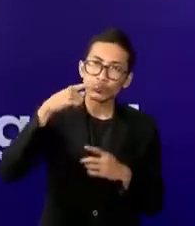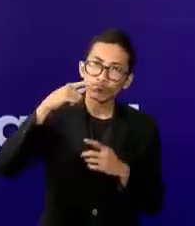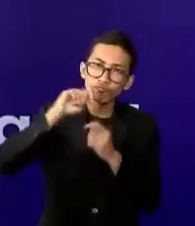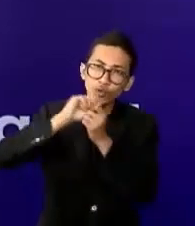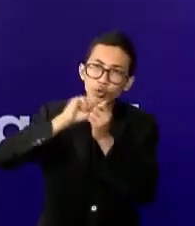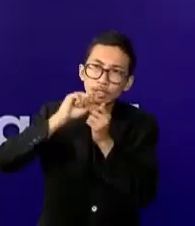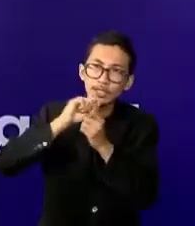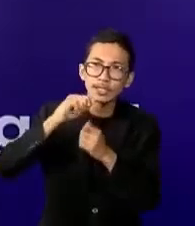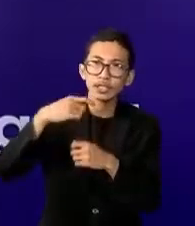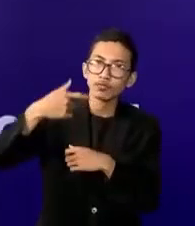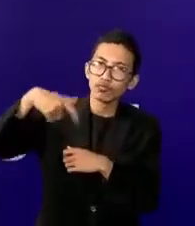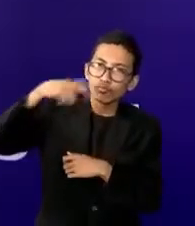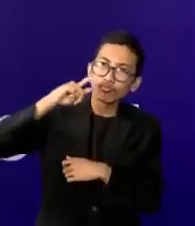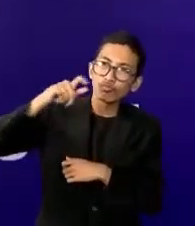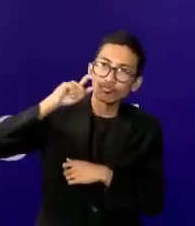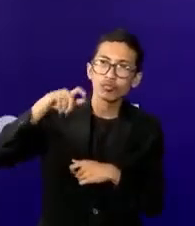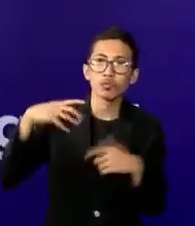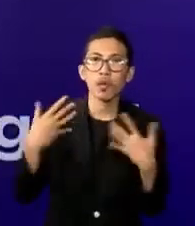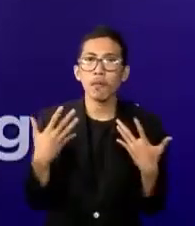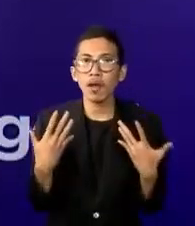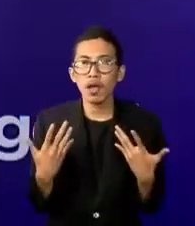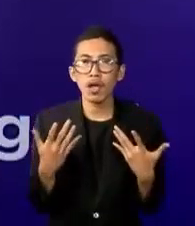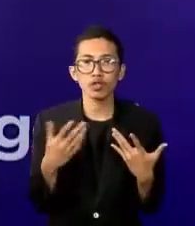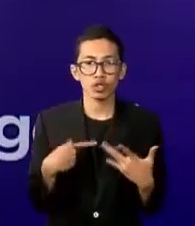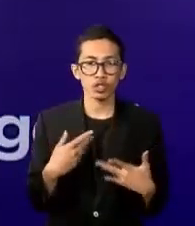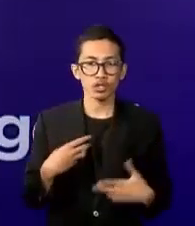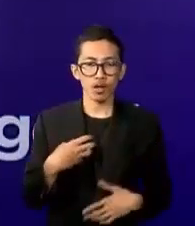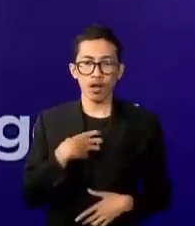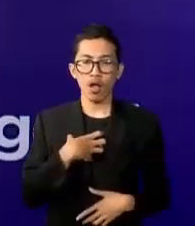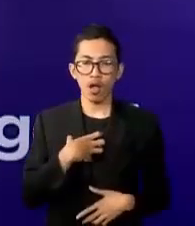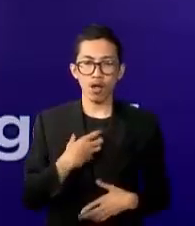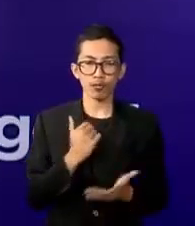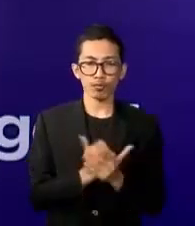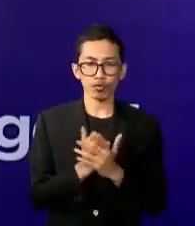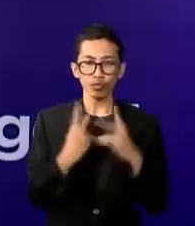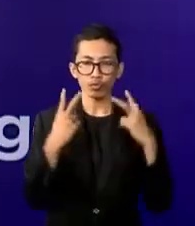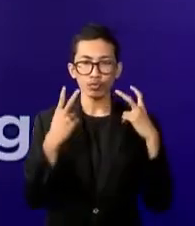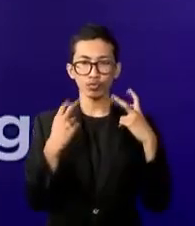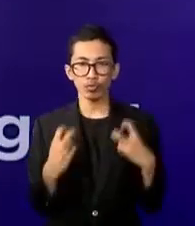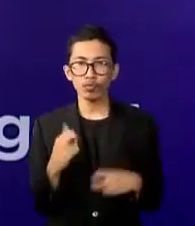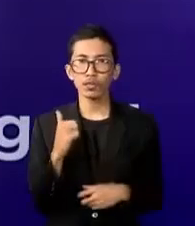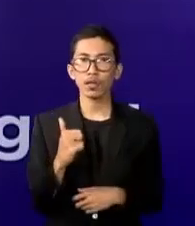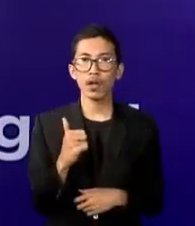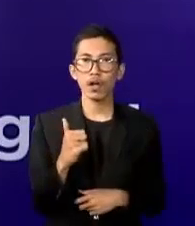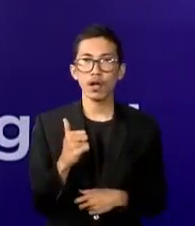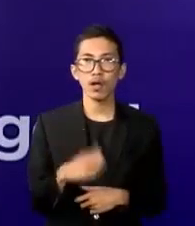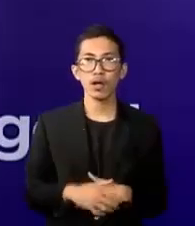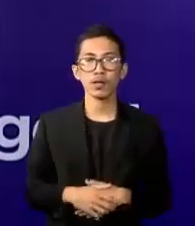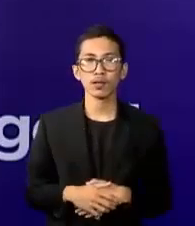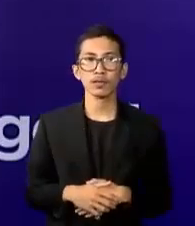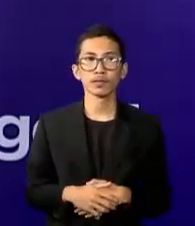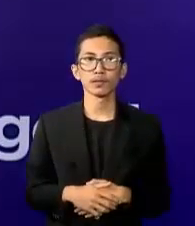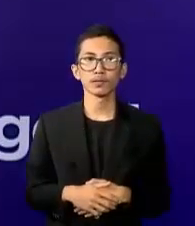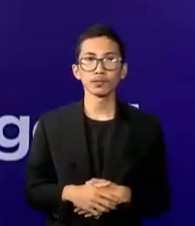dicuci kemudian eh dijaga betul-betul intnya paparannya jangan sampai replikasinya lebih banyak sehingga dia jatuh ke yang